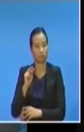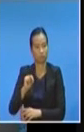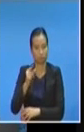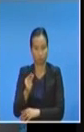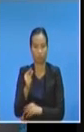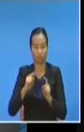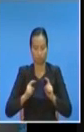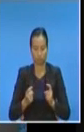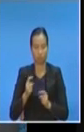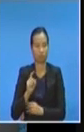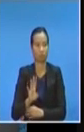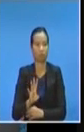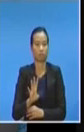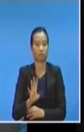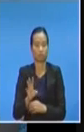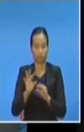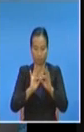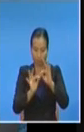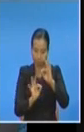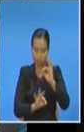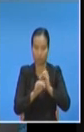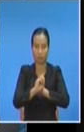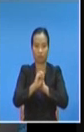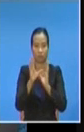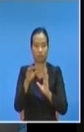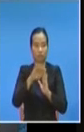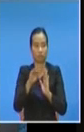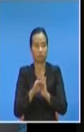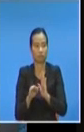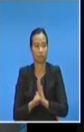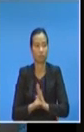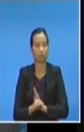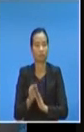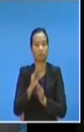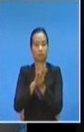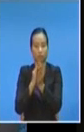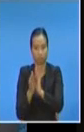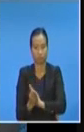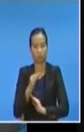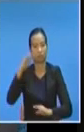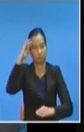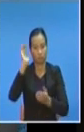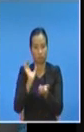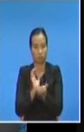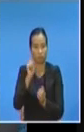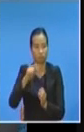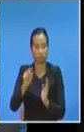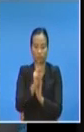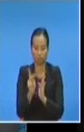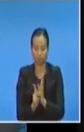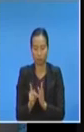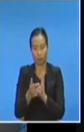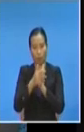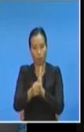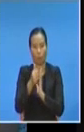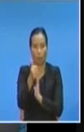นว่าจะต้องดำเนินการปฏิรูปตำรวจนะครับดำเนินการบังคับใช้กฎหมายอย่างมีประสิทธิภาพโดยแก้